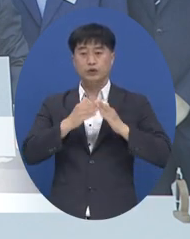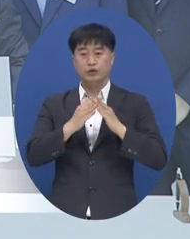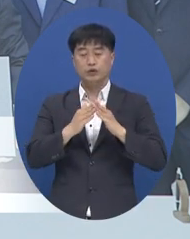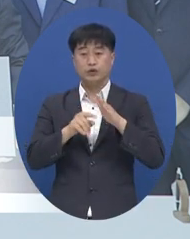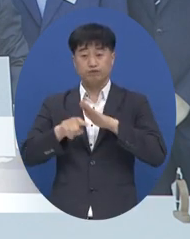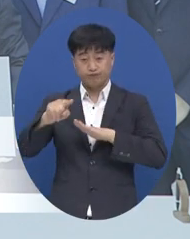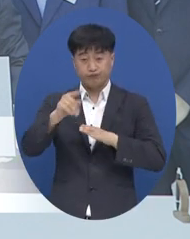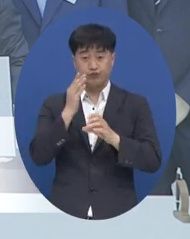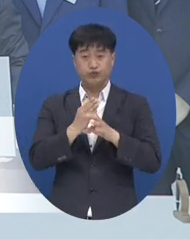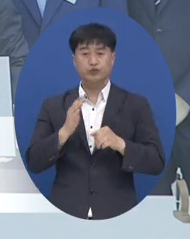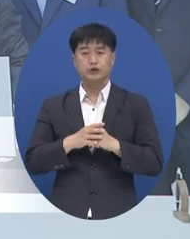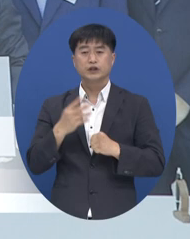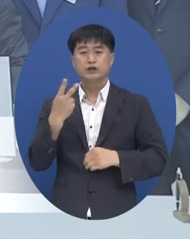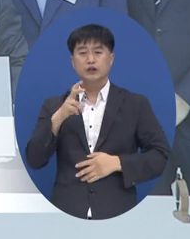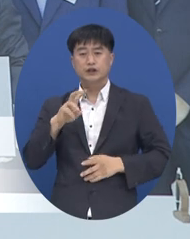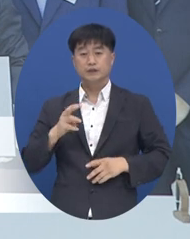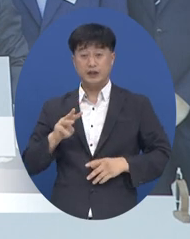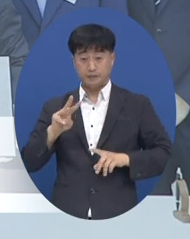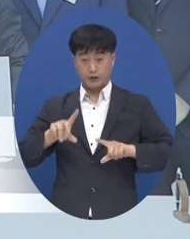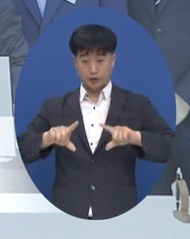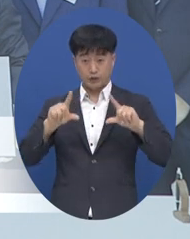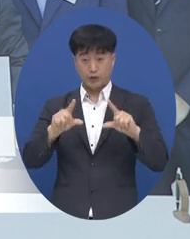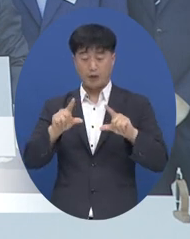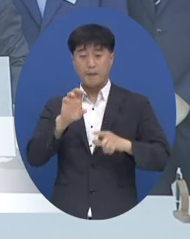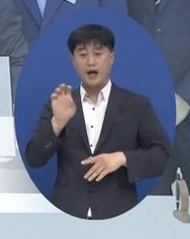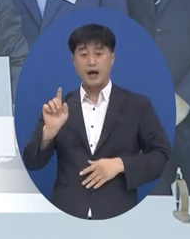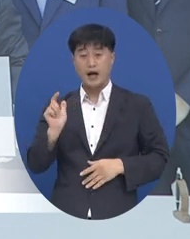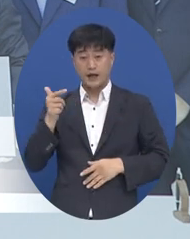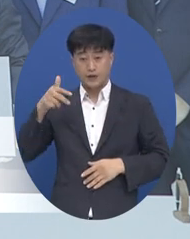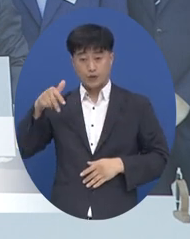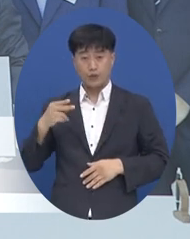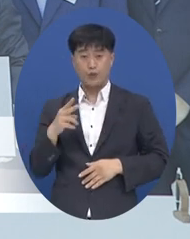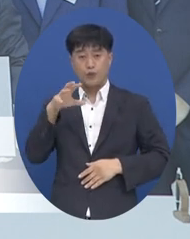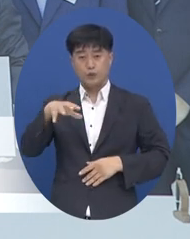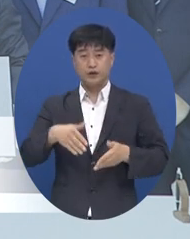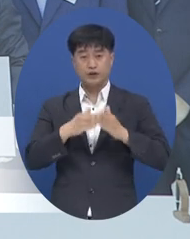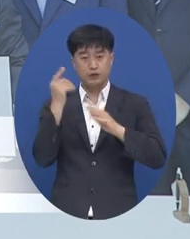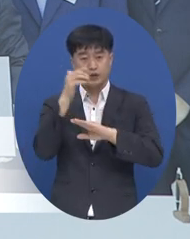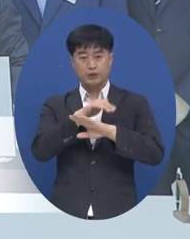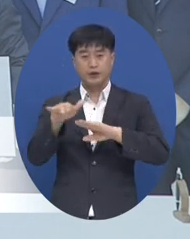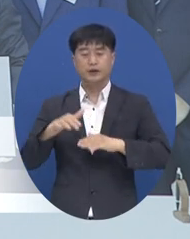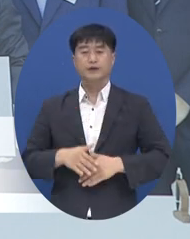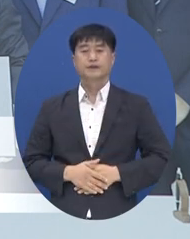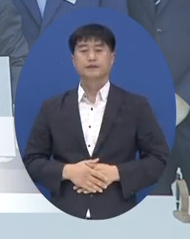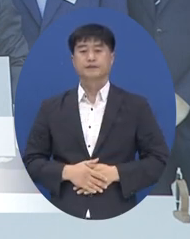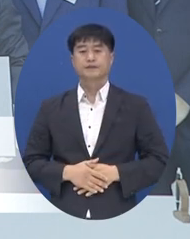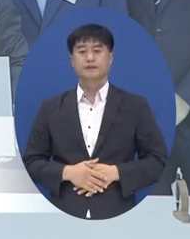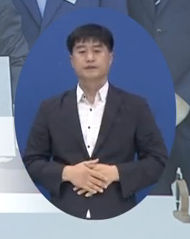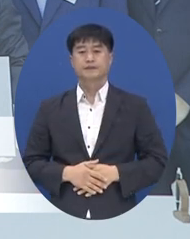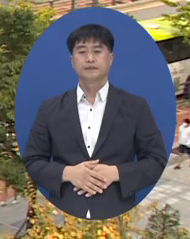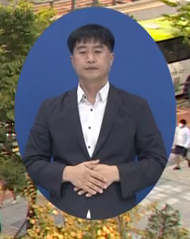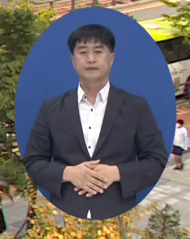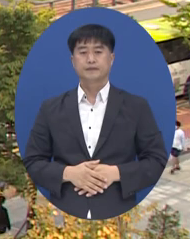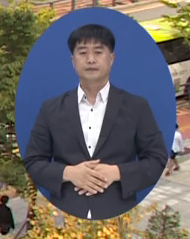앞장서고 있는데요. 2023년이면 판교에 완성될 전망입니다. 최지영 기자의 보도입니다.